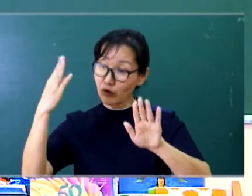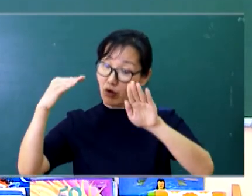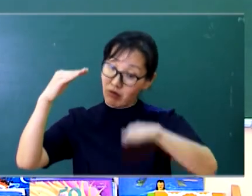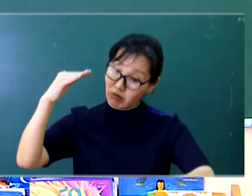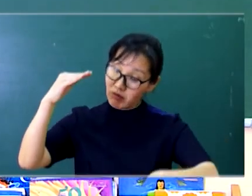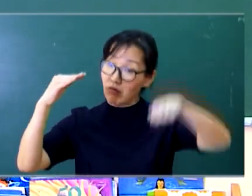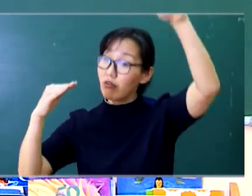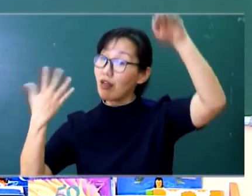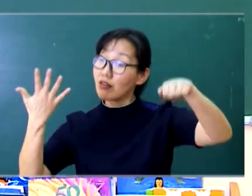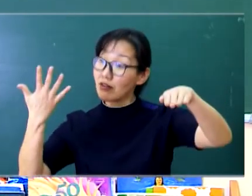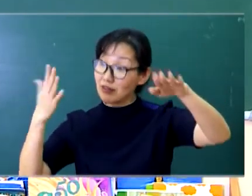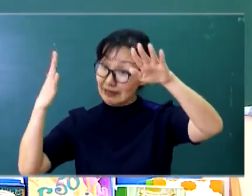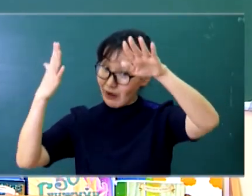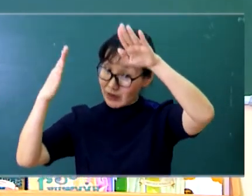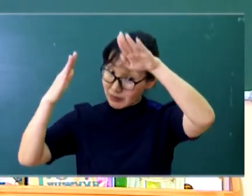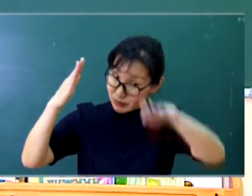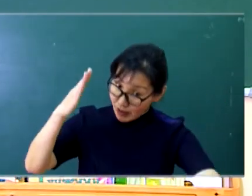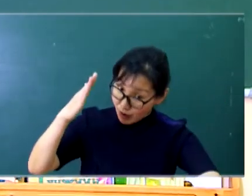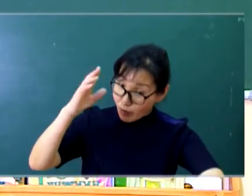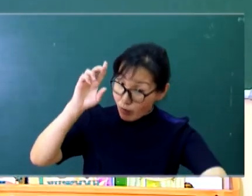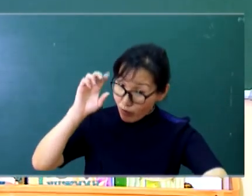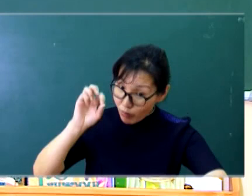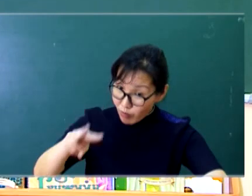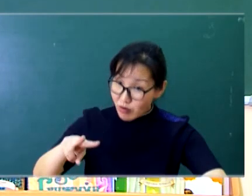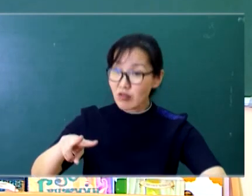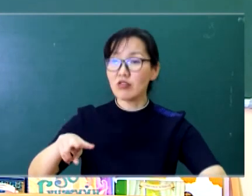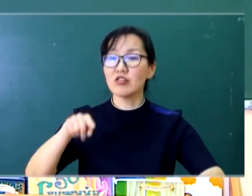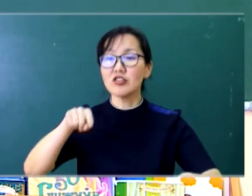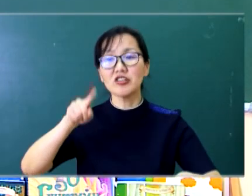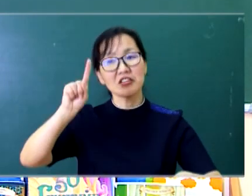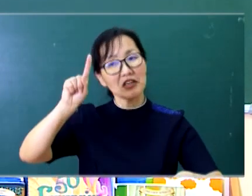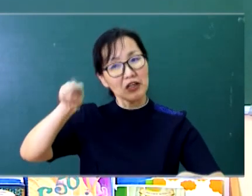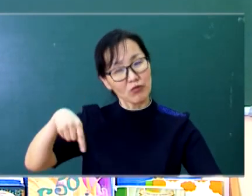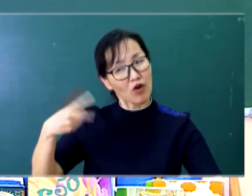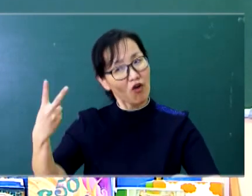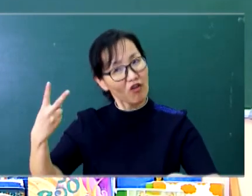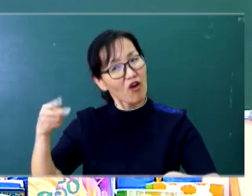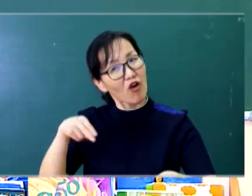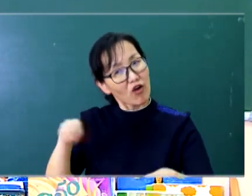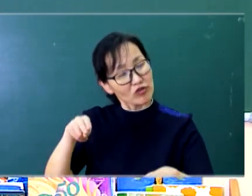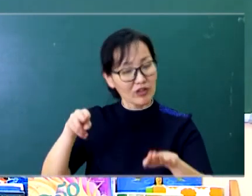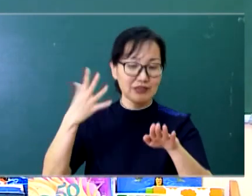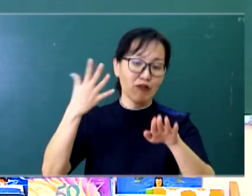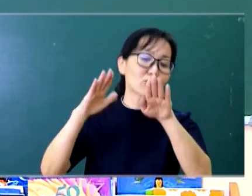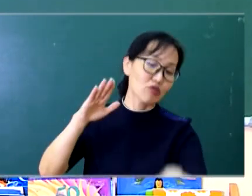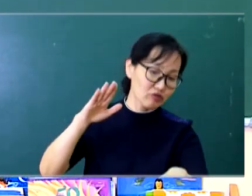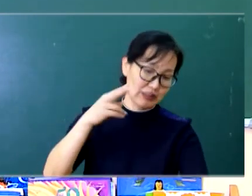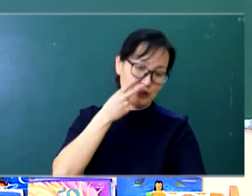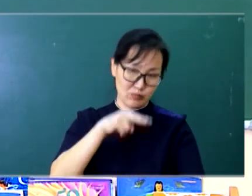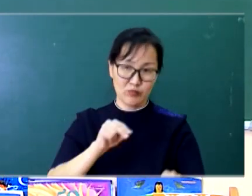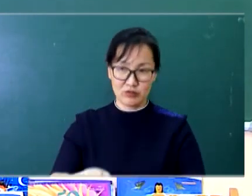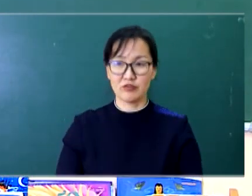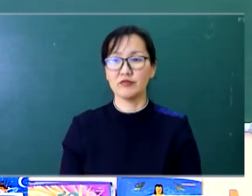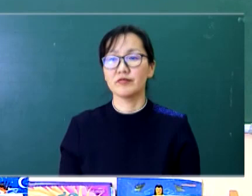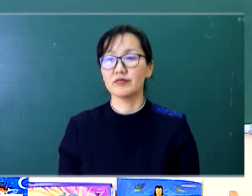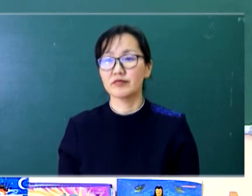нь 2 гэсэн цифр байгаа учраас бид нар энэ ойролцоогоор 1 метр 1 гэсэн бүхэлд ойр байна гэж